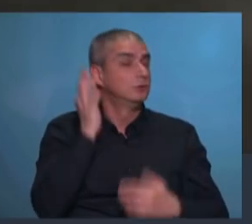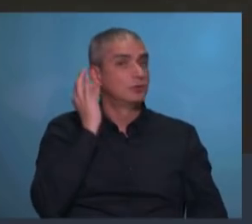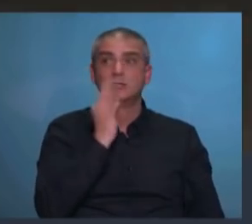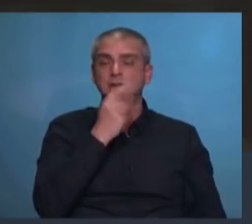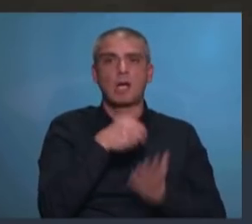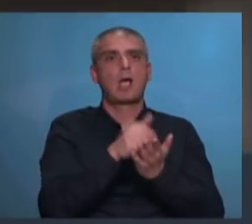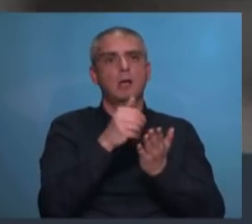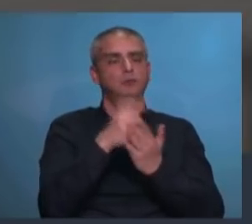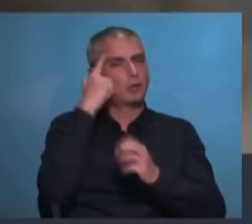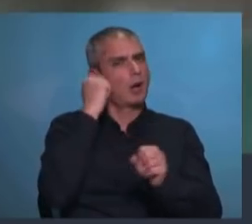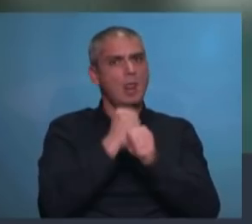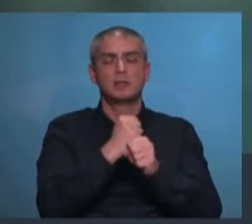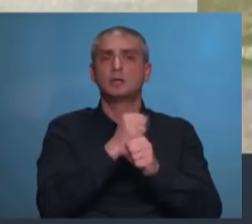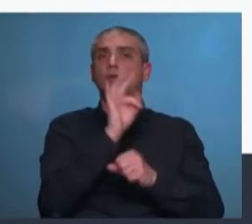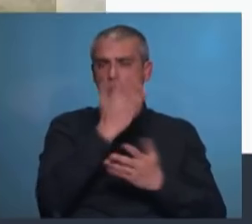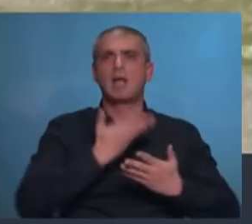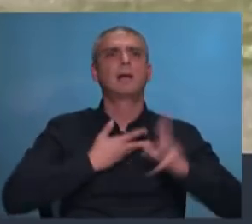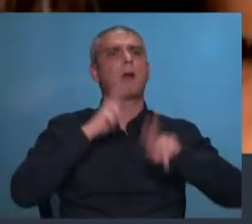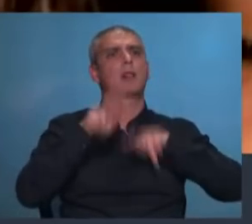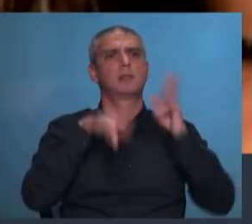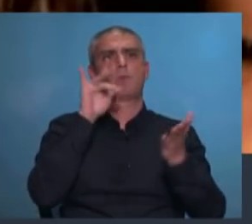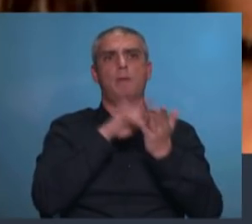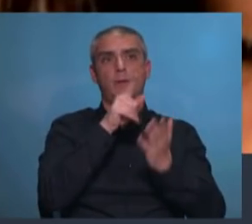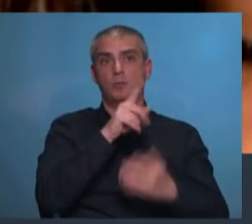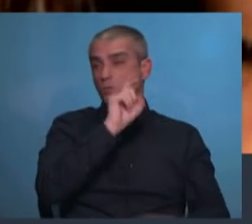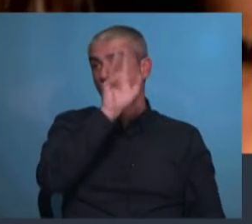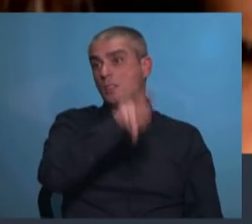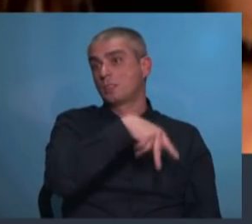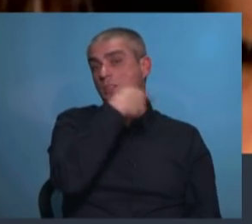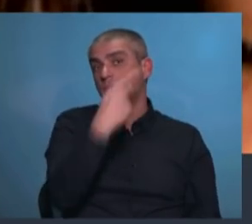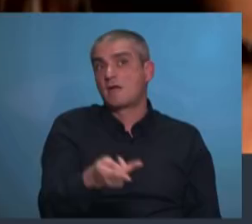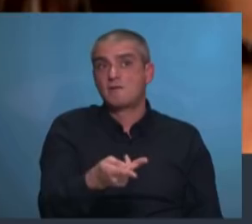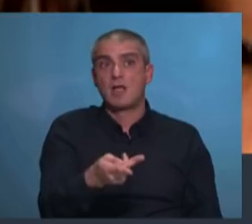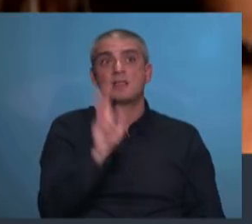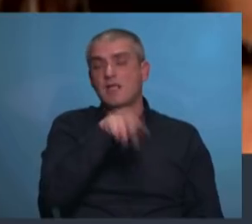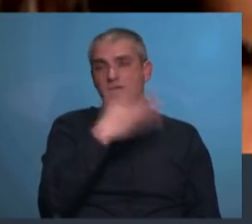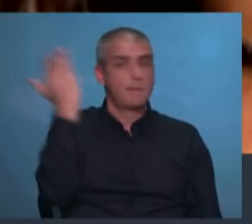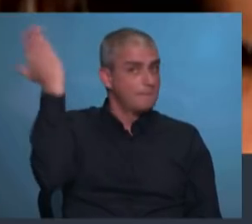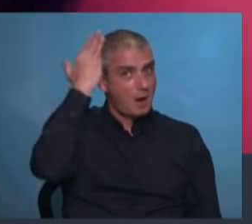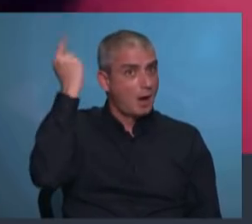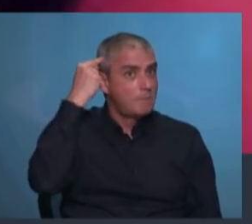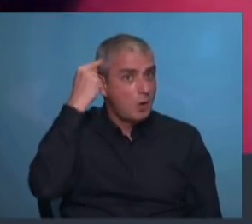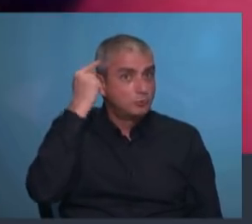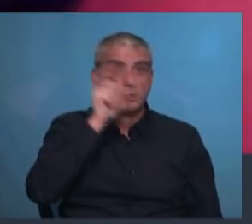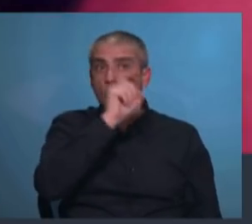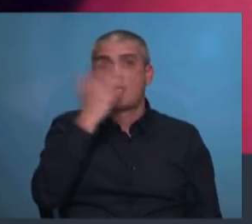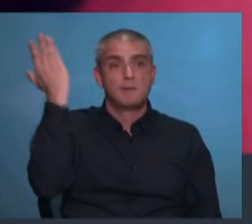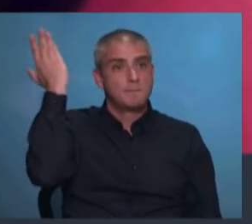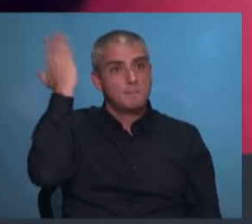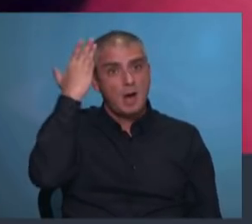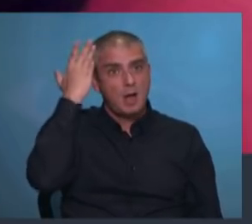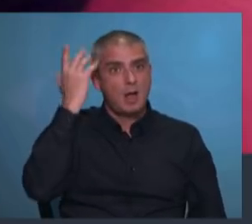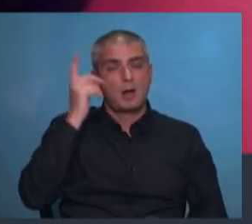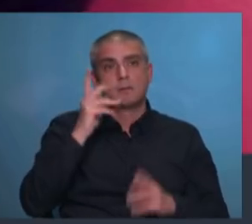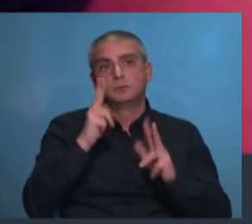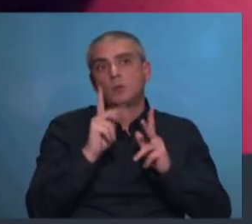המשיכה להתעקש שתוהר קיבלה טיפול במקום. כנראה היא נפלה. היא נפלה וקיבלה מכה בראש. כנראה היא קיבלה את המכה במקום